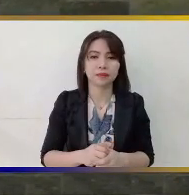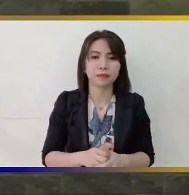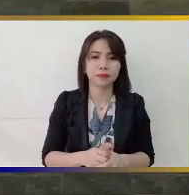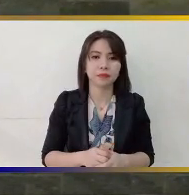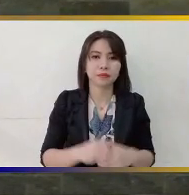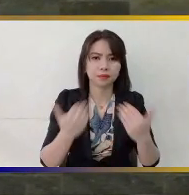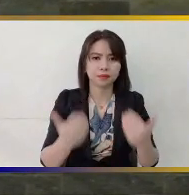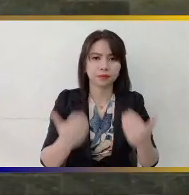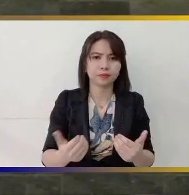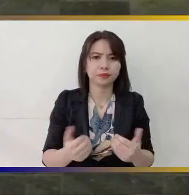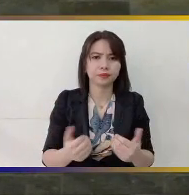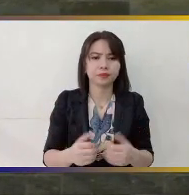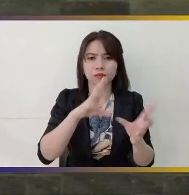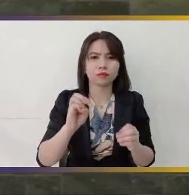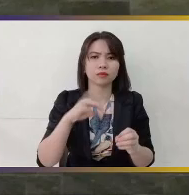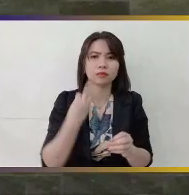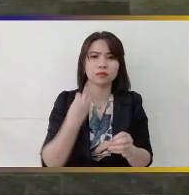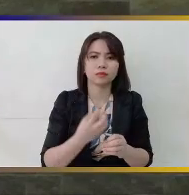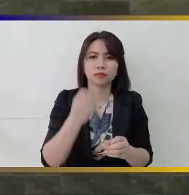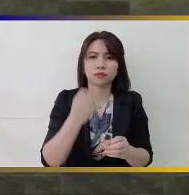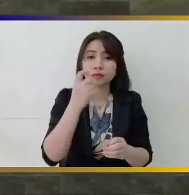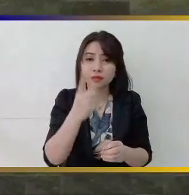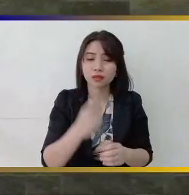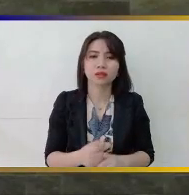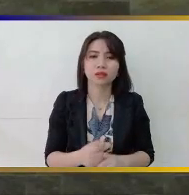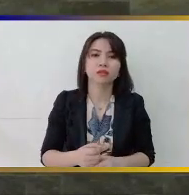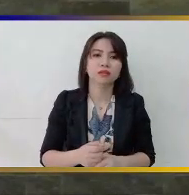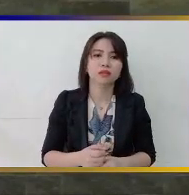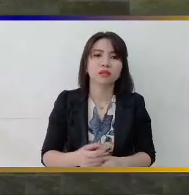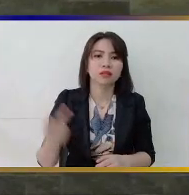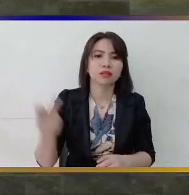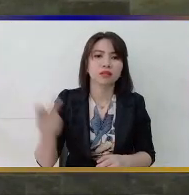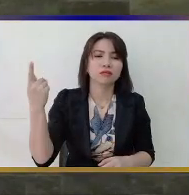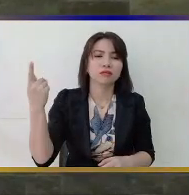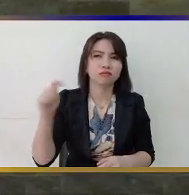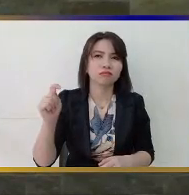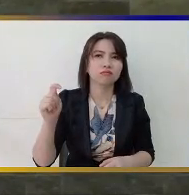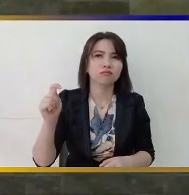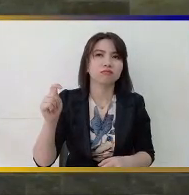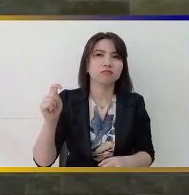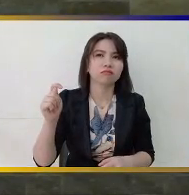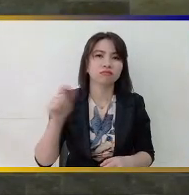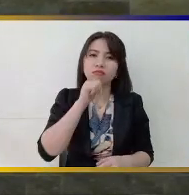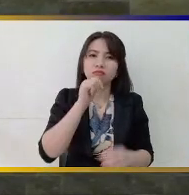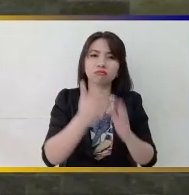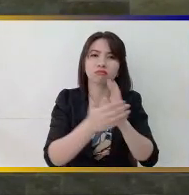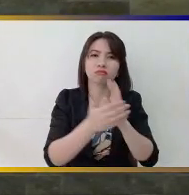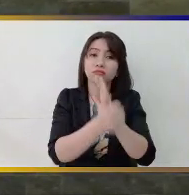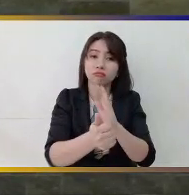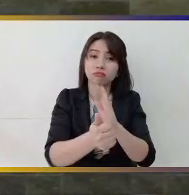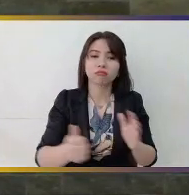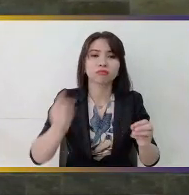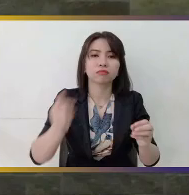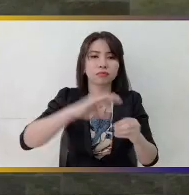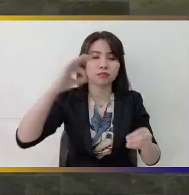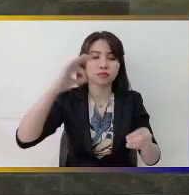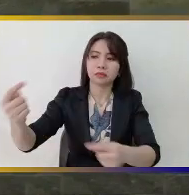Now, do you understand? The disabling spirit ay darating sa buhay